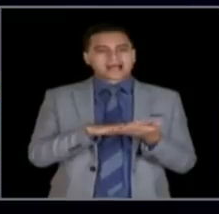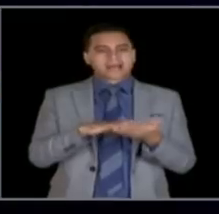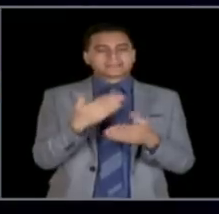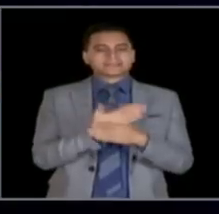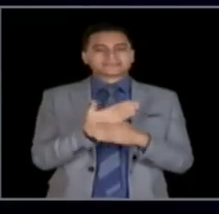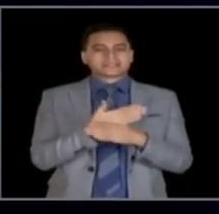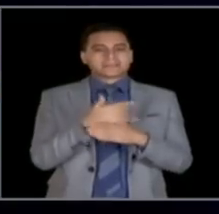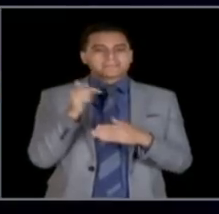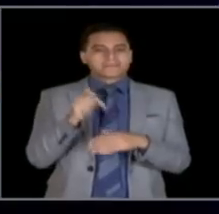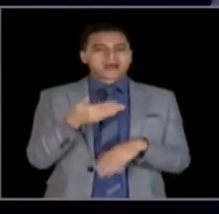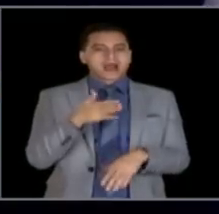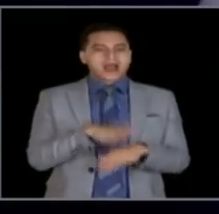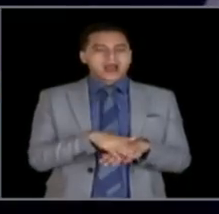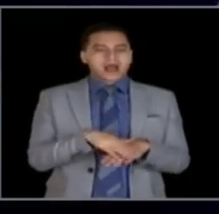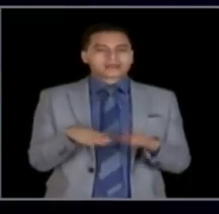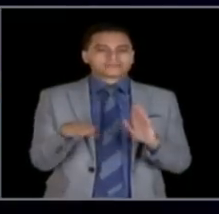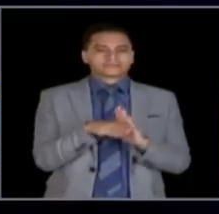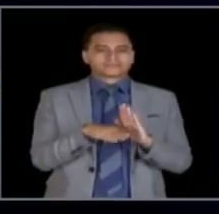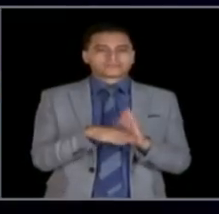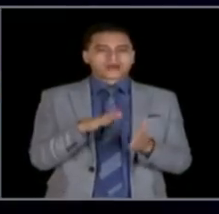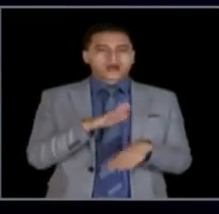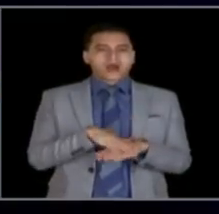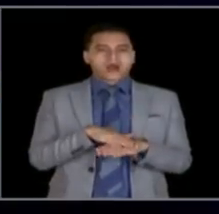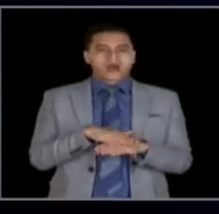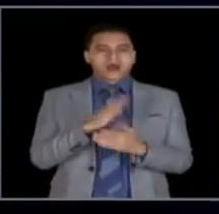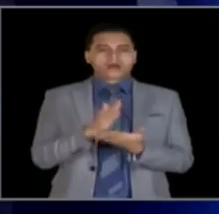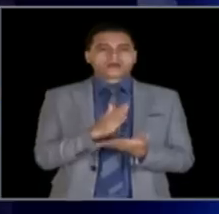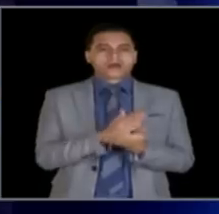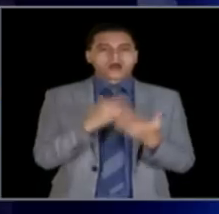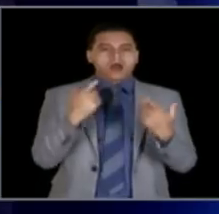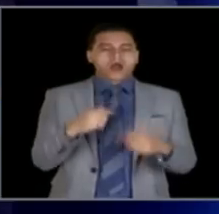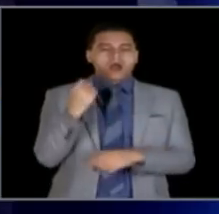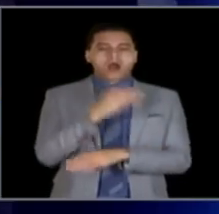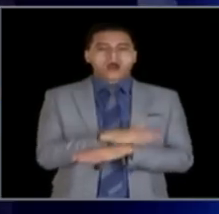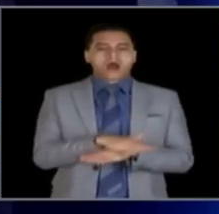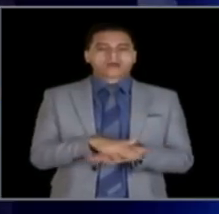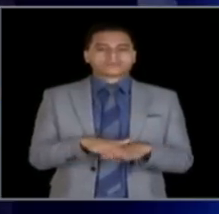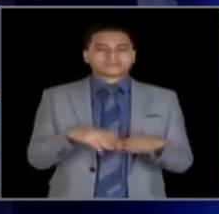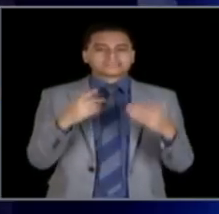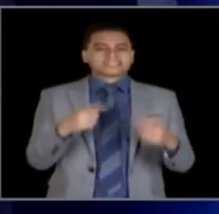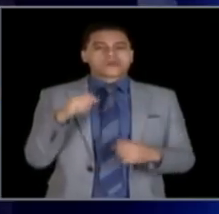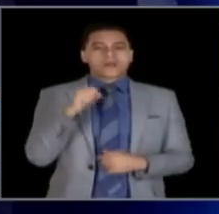كانت بسبب نزاع على تقسيم موارد الدولة. دولة ايه؟